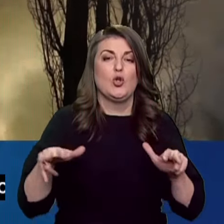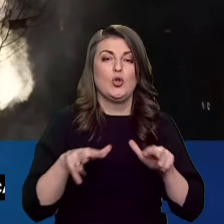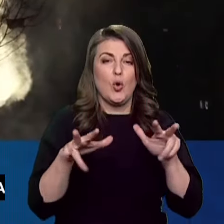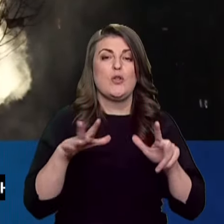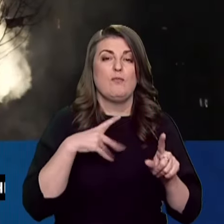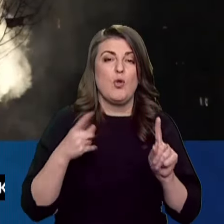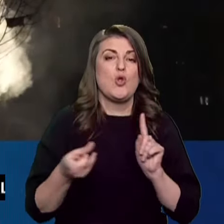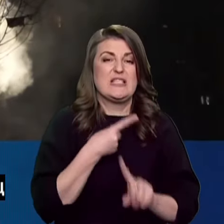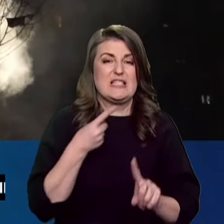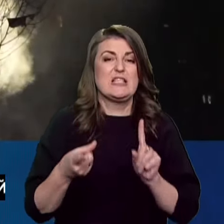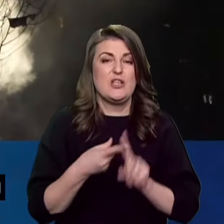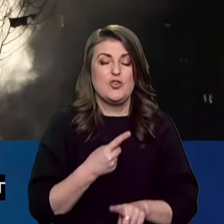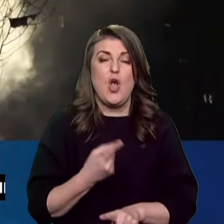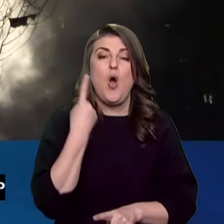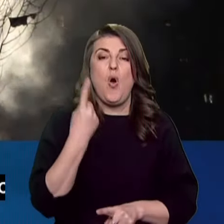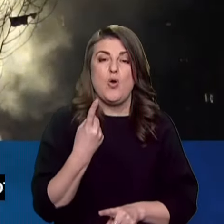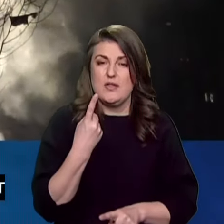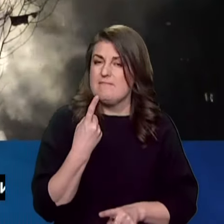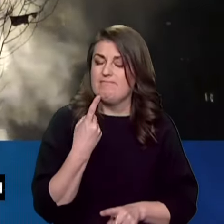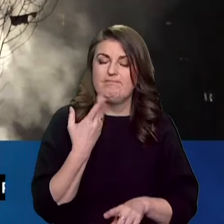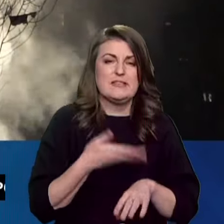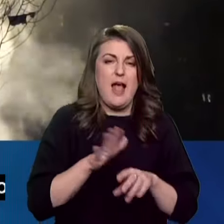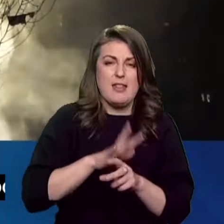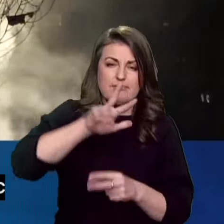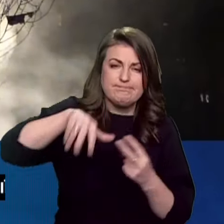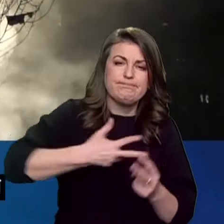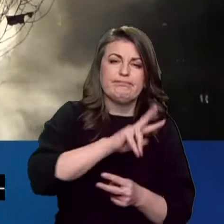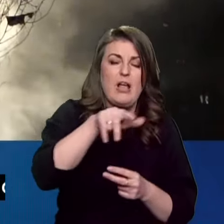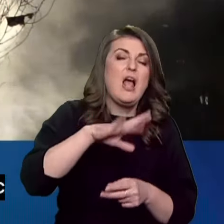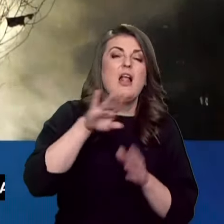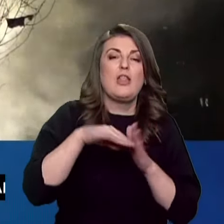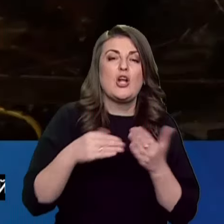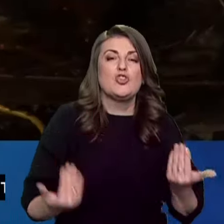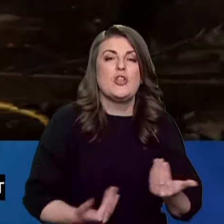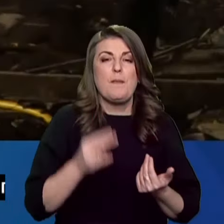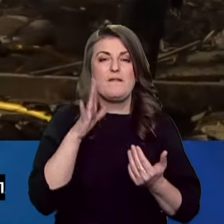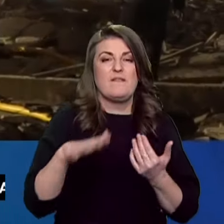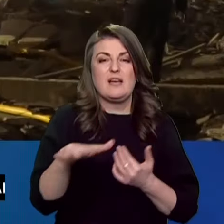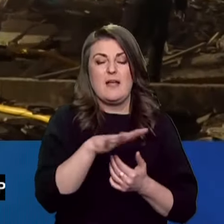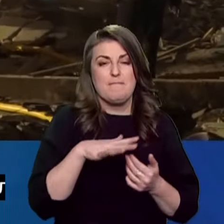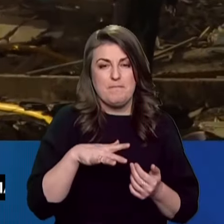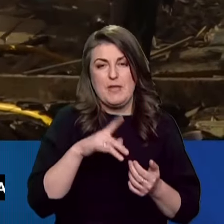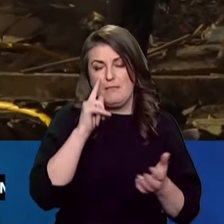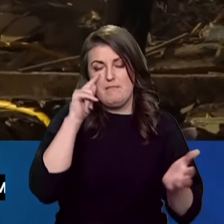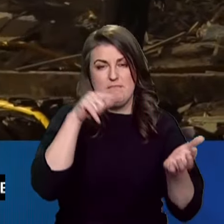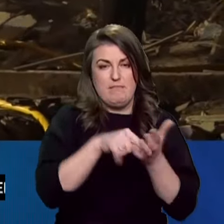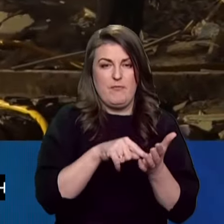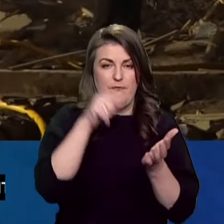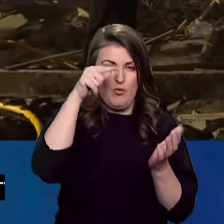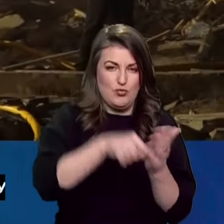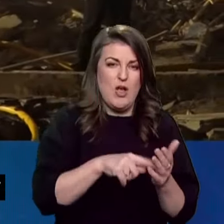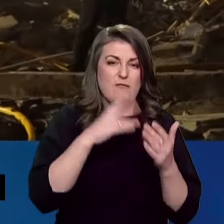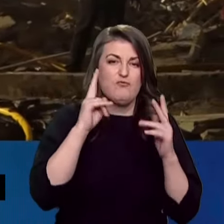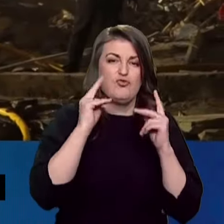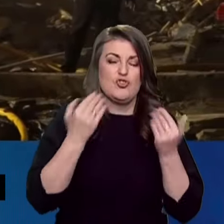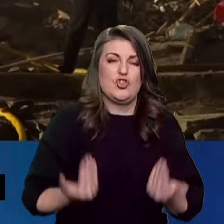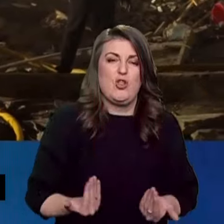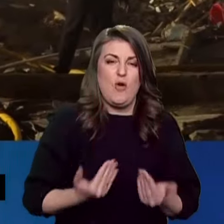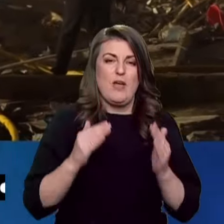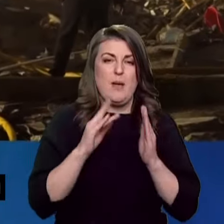було знищено. Один складними маневрами над житловим кварталом припустив влучання в житловий